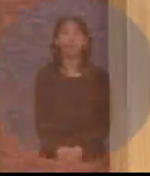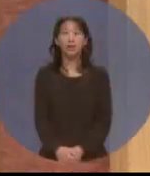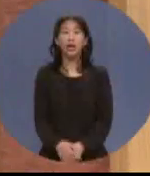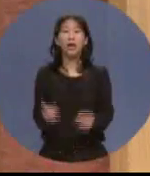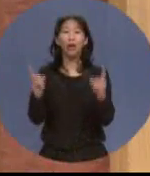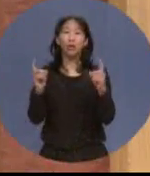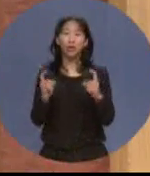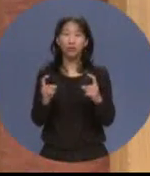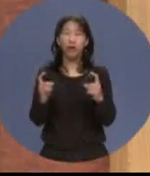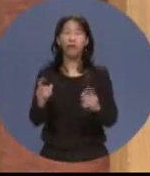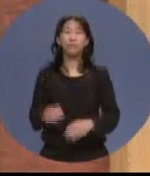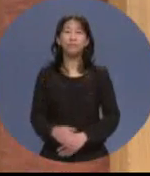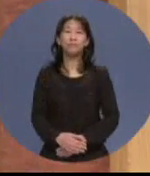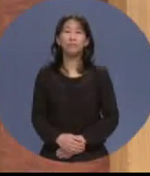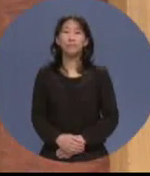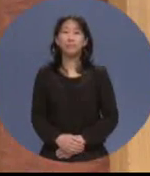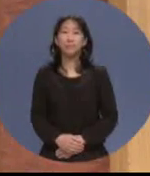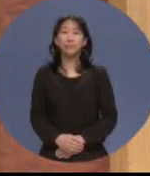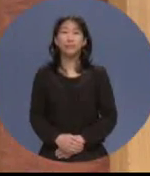こんにちは。